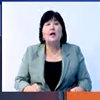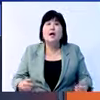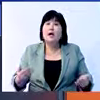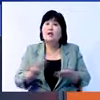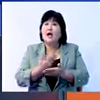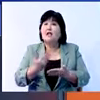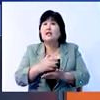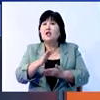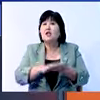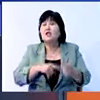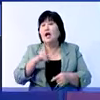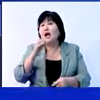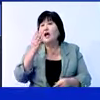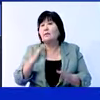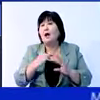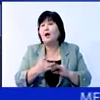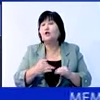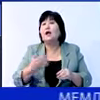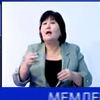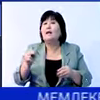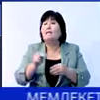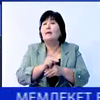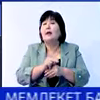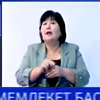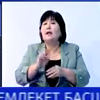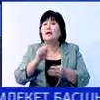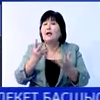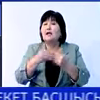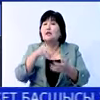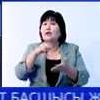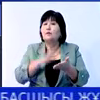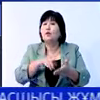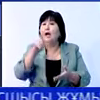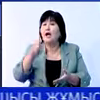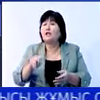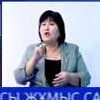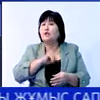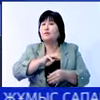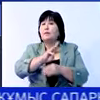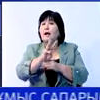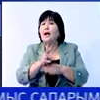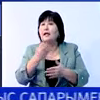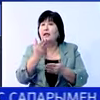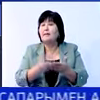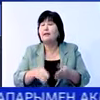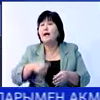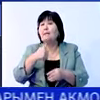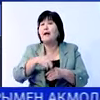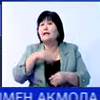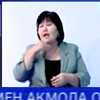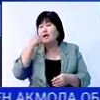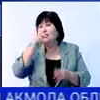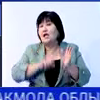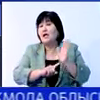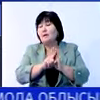Жаңалықтарымыз жалғастырамыз. Қармақшы ауданында пробация қызметінде есепте тұрған азаматтарды жұмыспен қамту мәселесі басты назарда. Мәселен, жыл